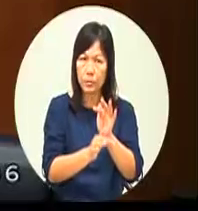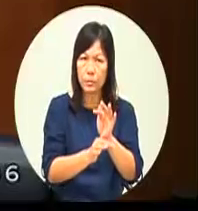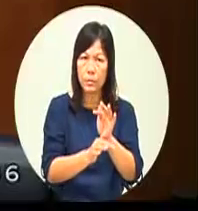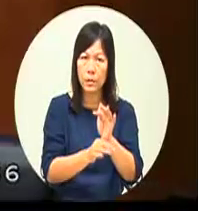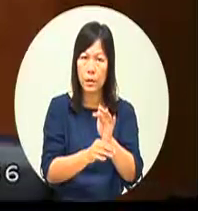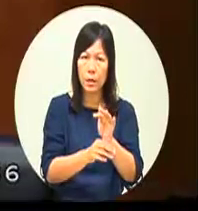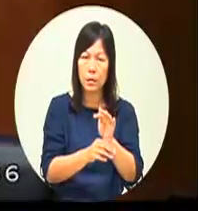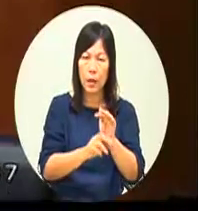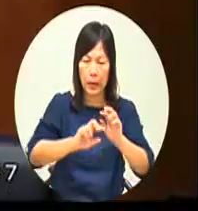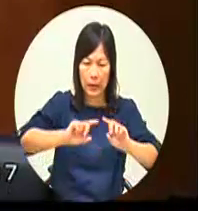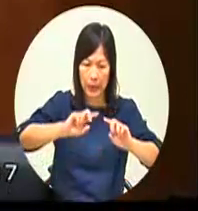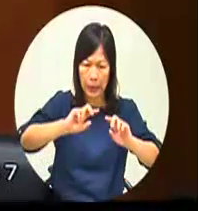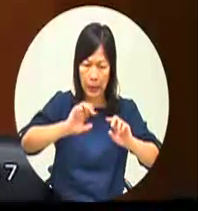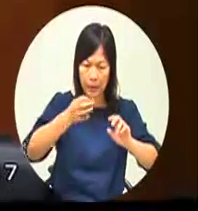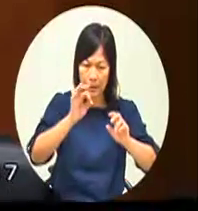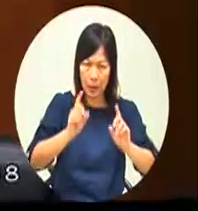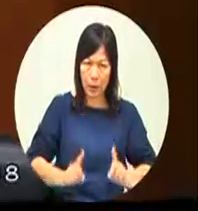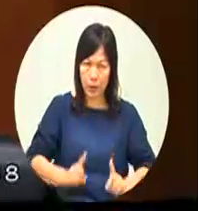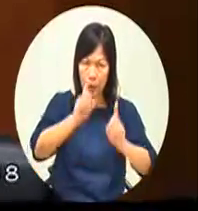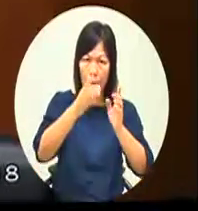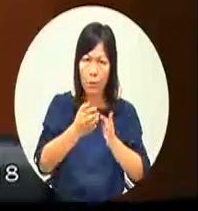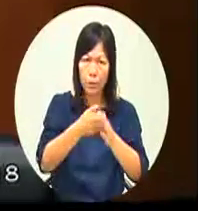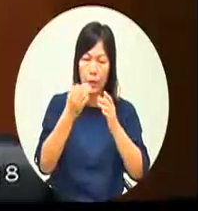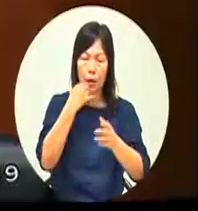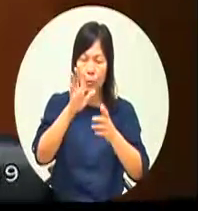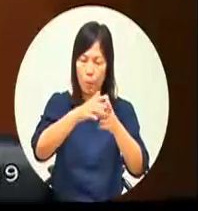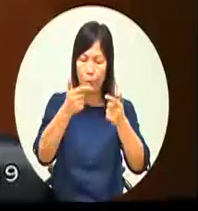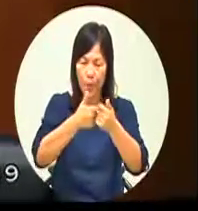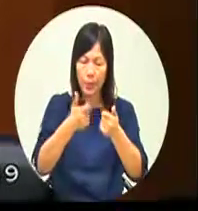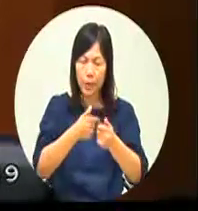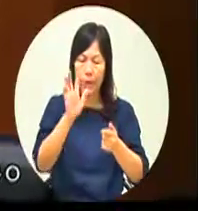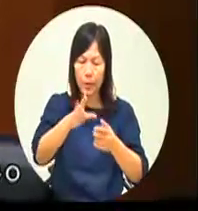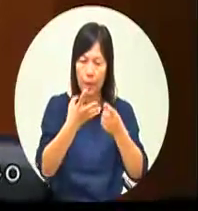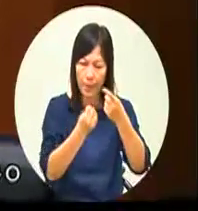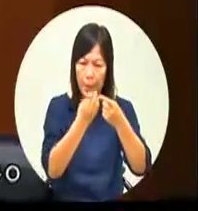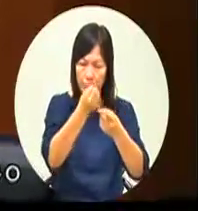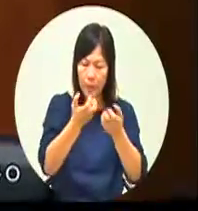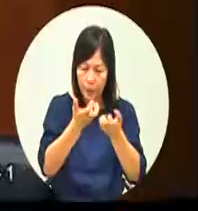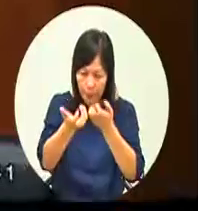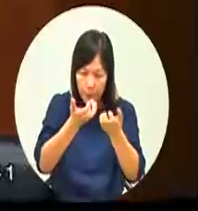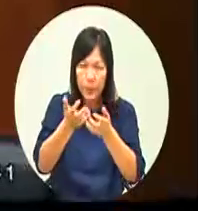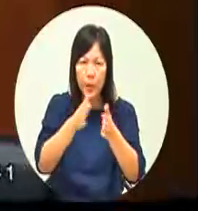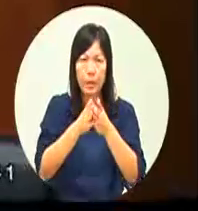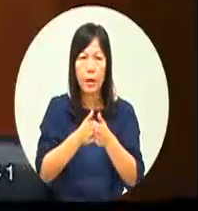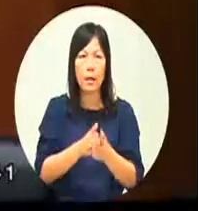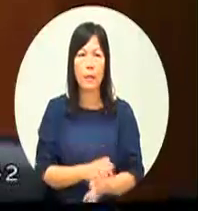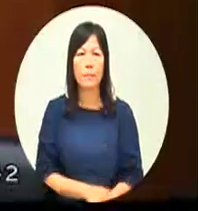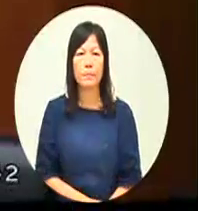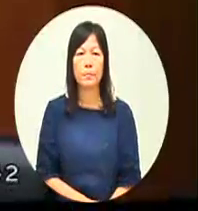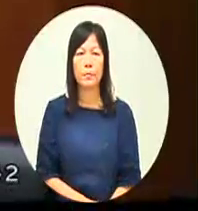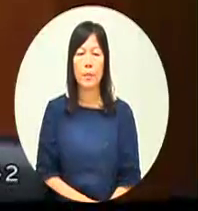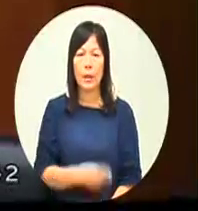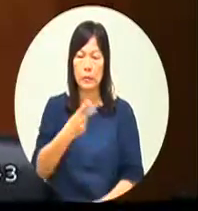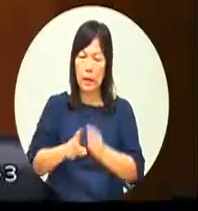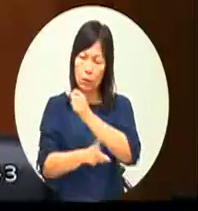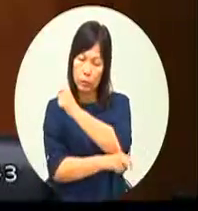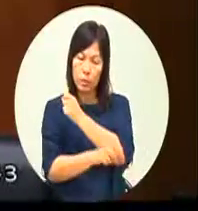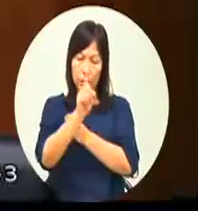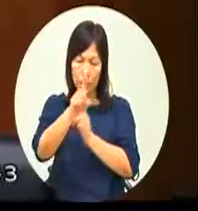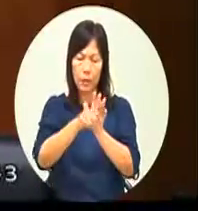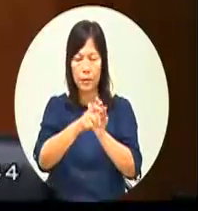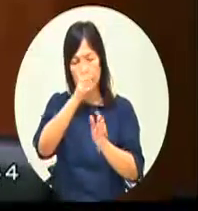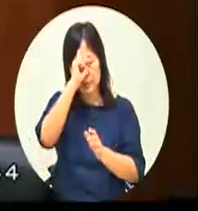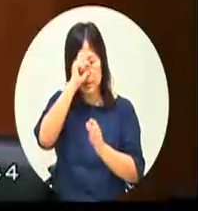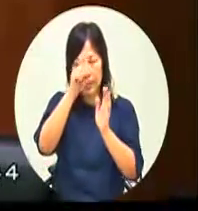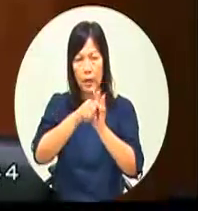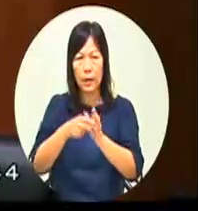个条幅上，你也必须要一个合理的比例分配。好， 那最后我要求就是希望你们